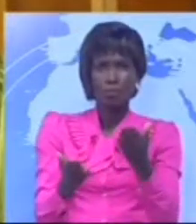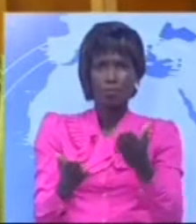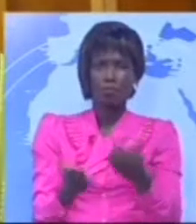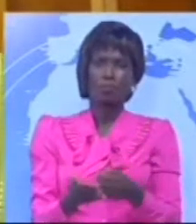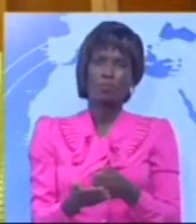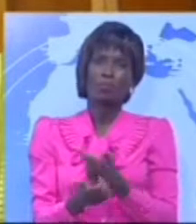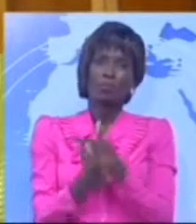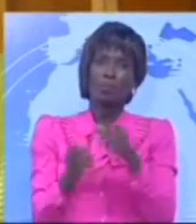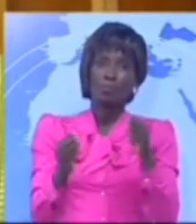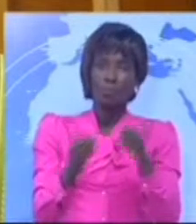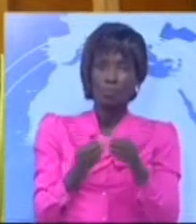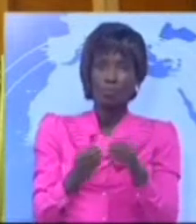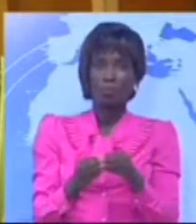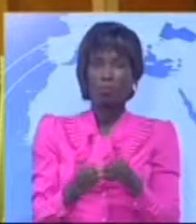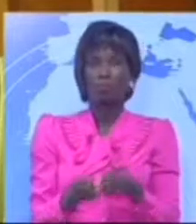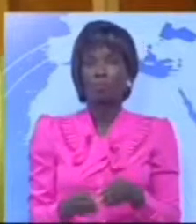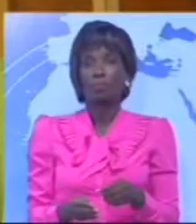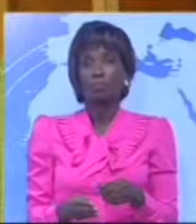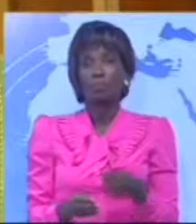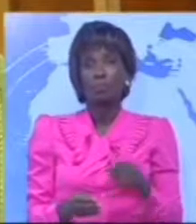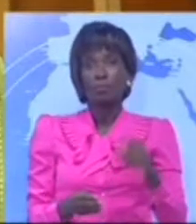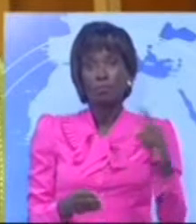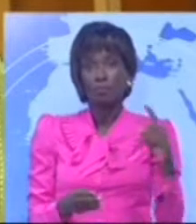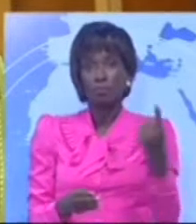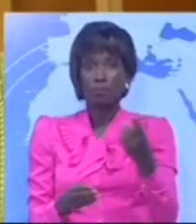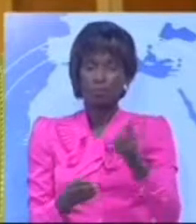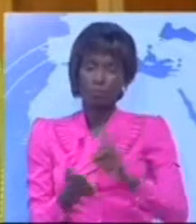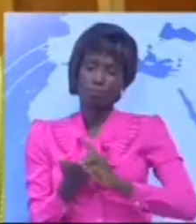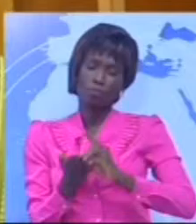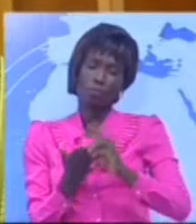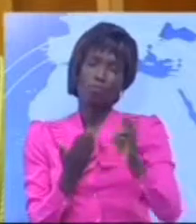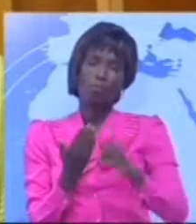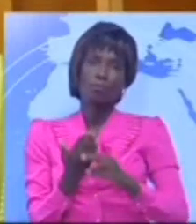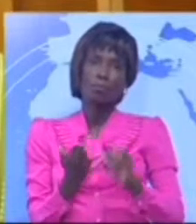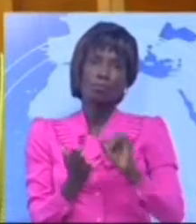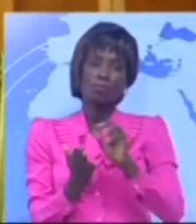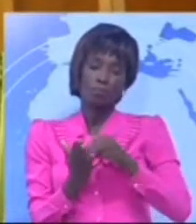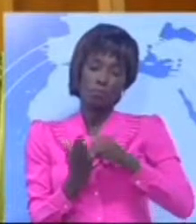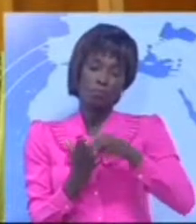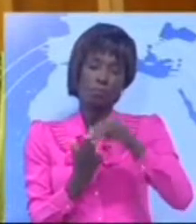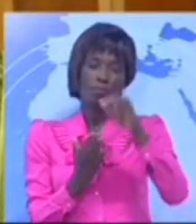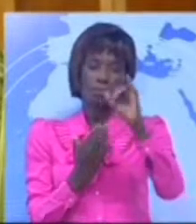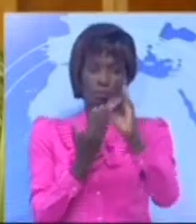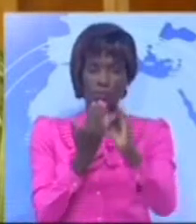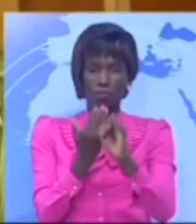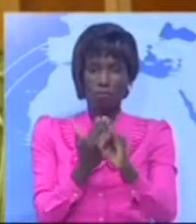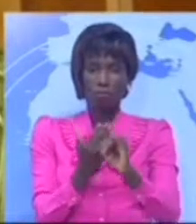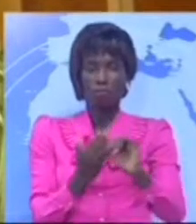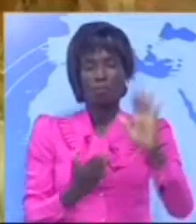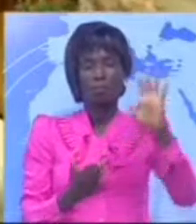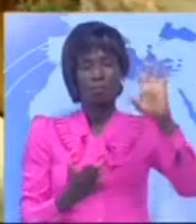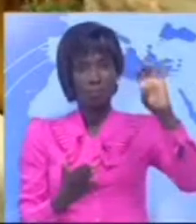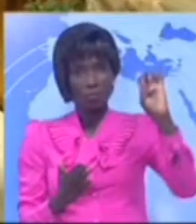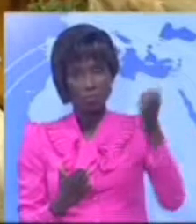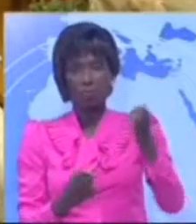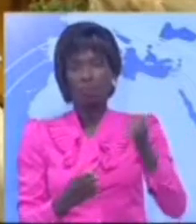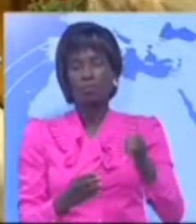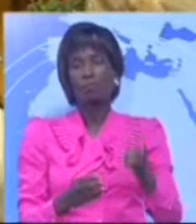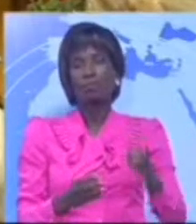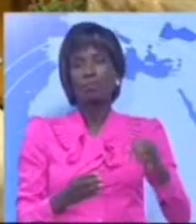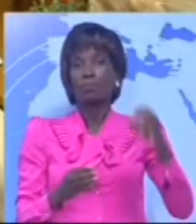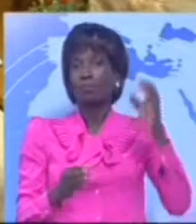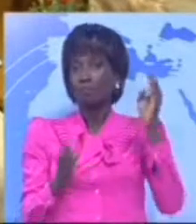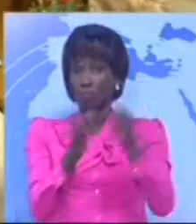à Libreville au Gabon, pendant la première semaine du mois de mai, le 5e sommet panafricain des jeunes leaders